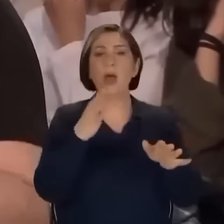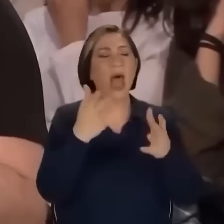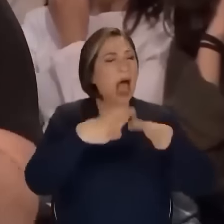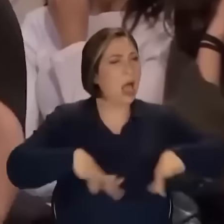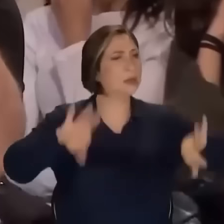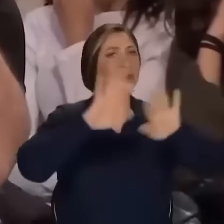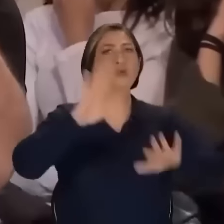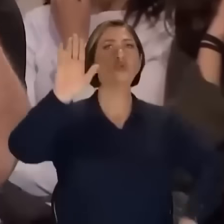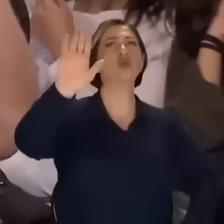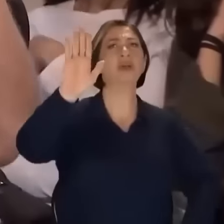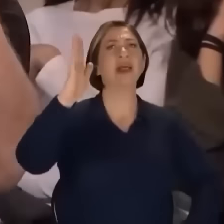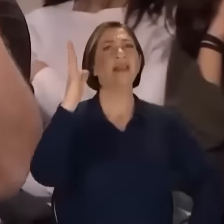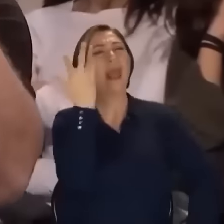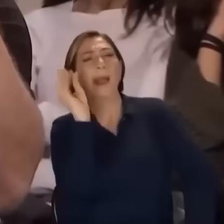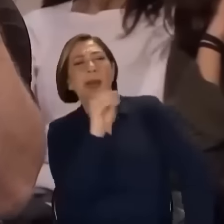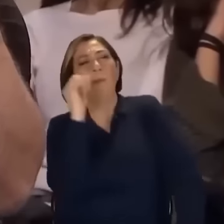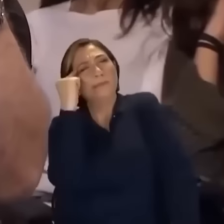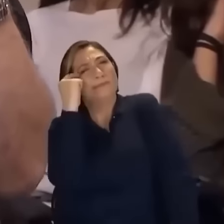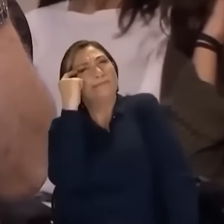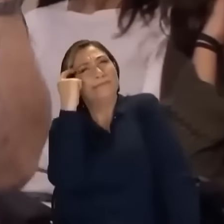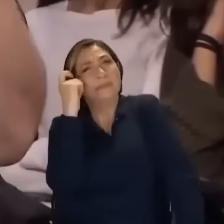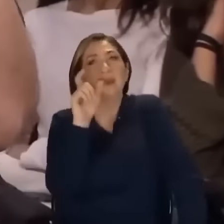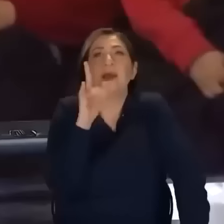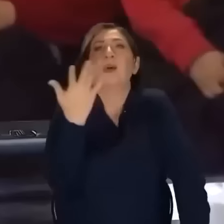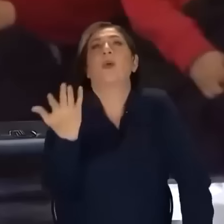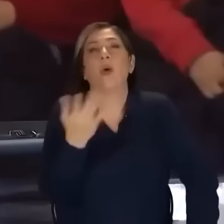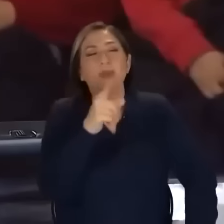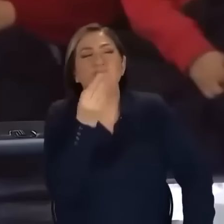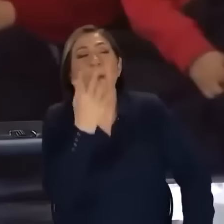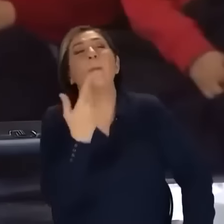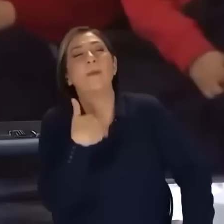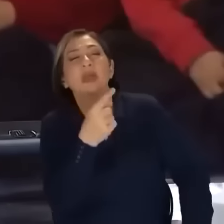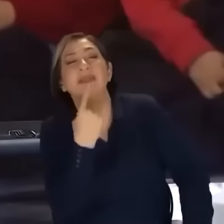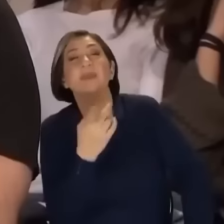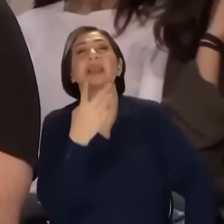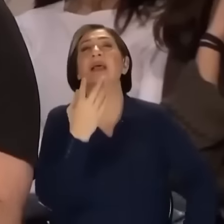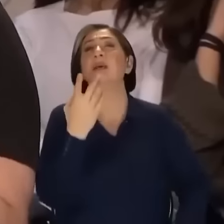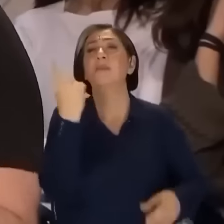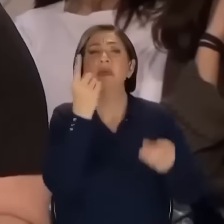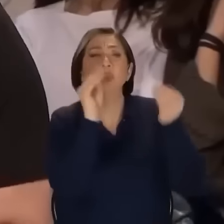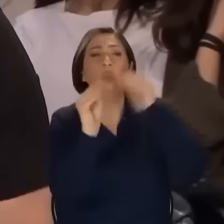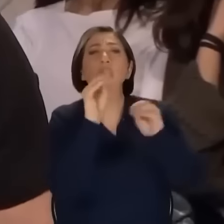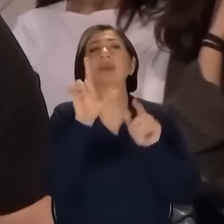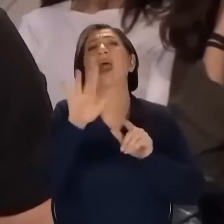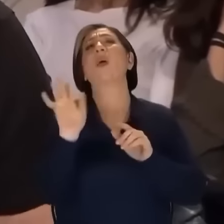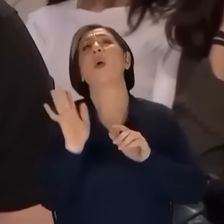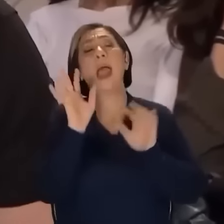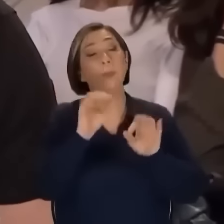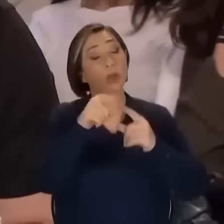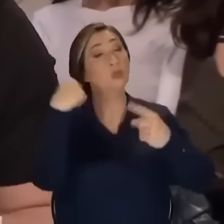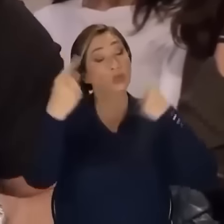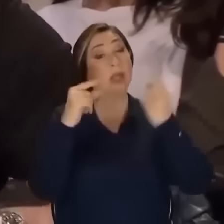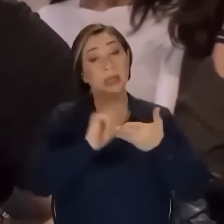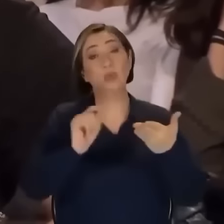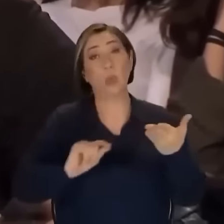çıktıktan sonra dur ulan ne ekleyeyim ben buna bu böyle çıktı ama ben buna diyeyim ki falan diye bir süs değil hep bunları düşünerek